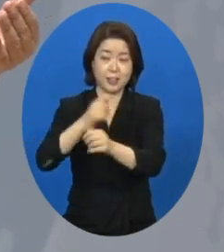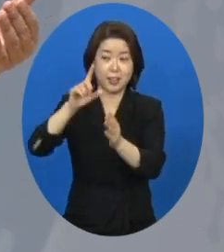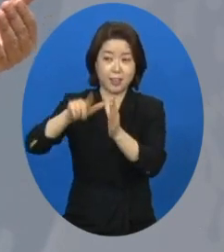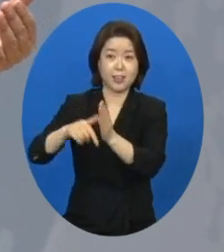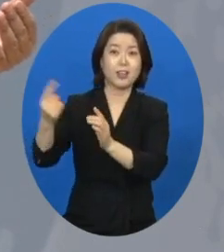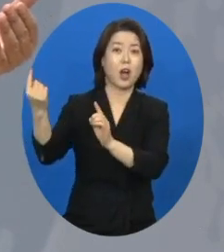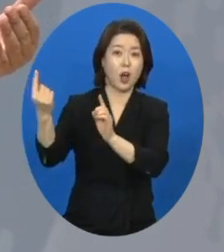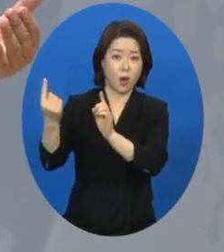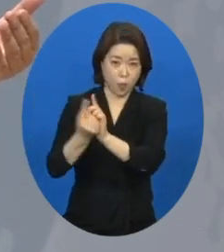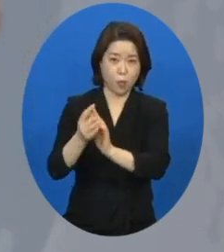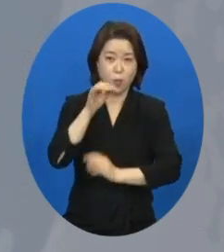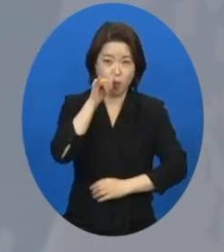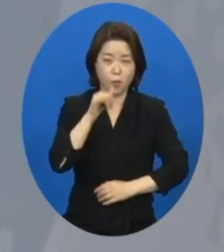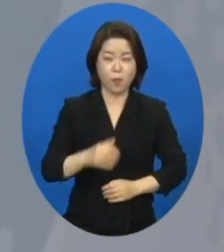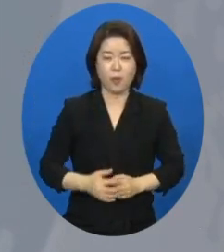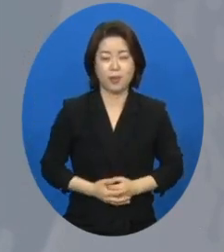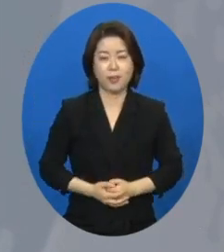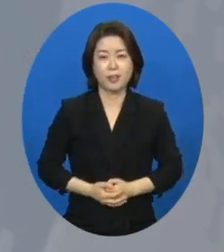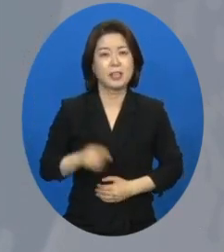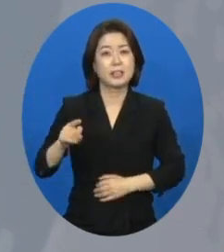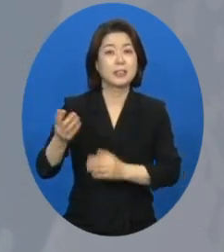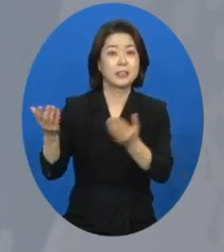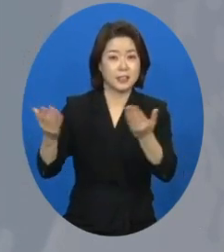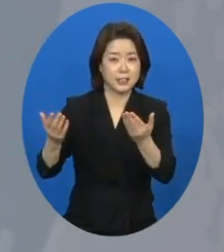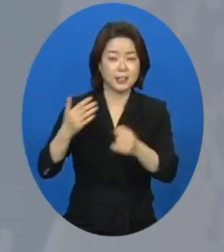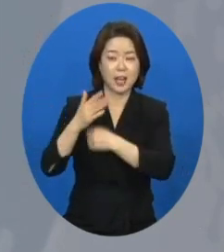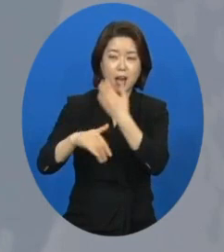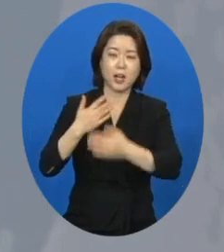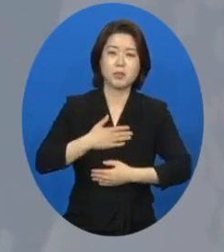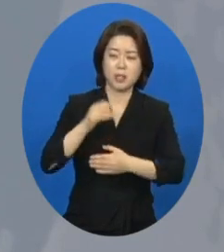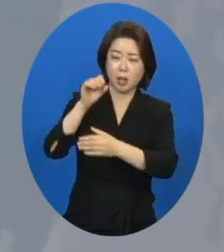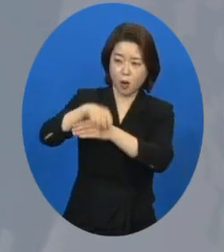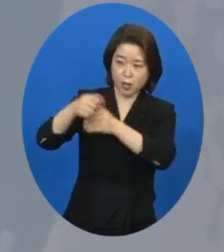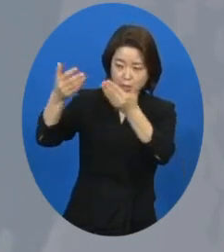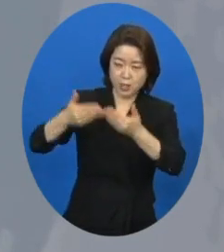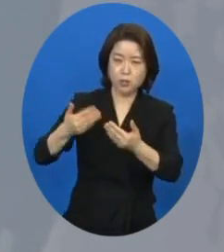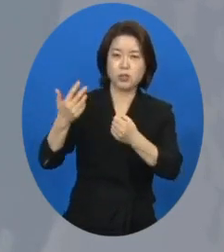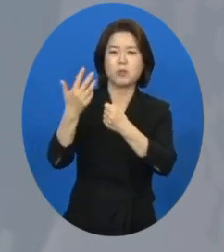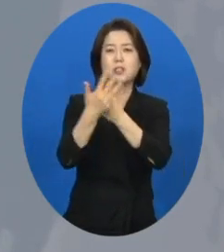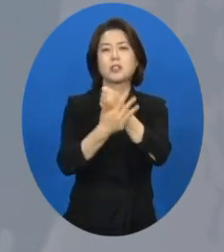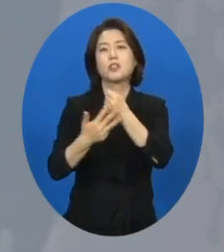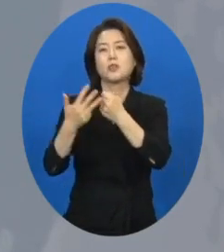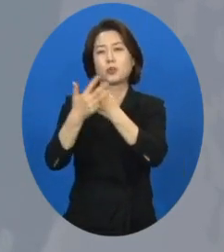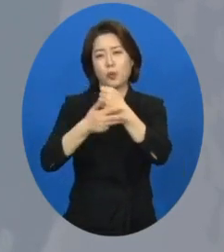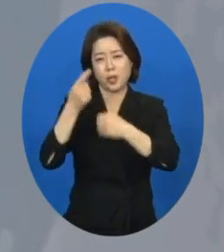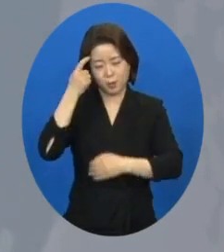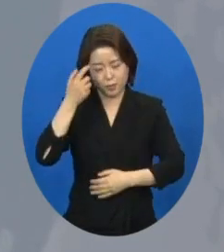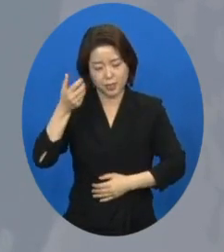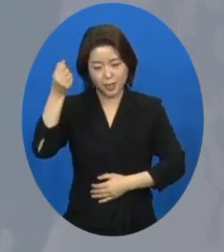온 거죠. 저는 그 일이 하나님이 저에게 허락하신 은총이라고 생각합니다.